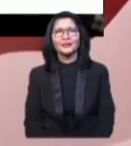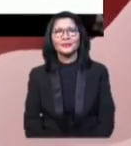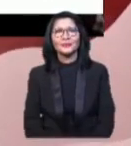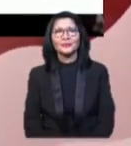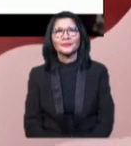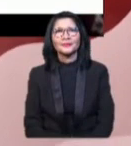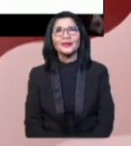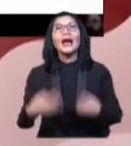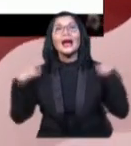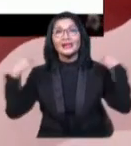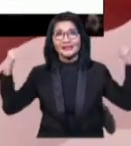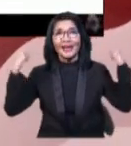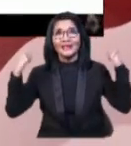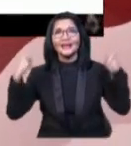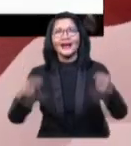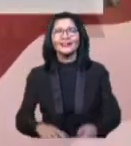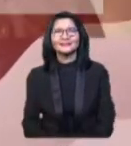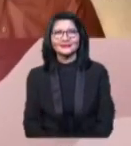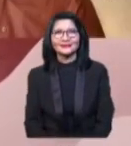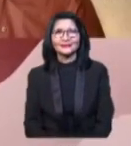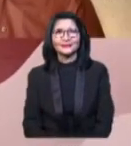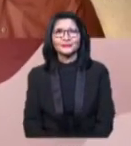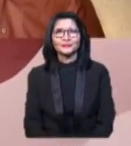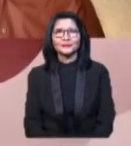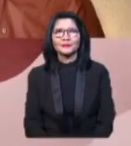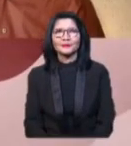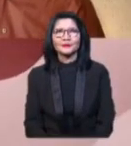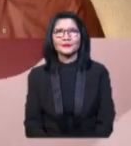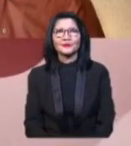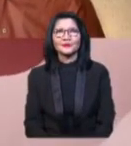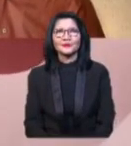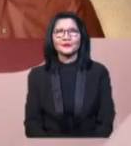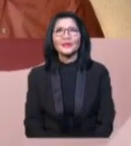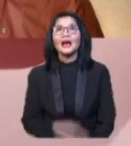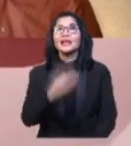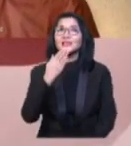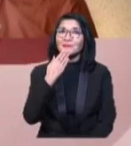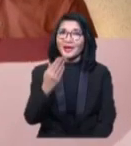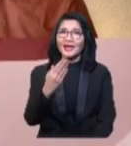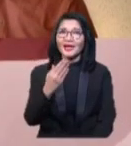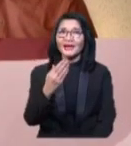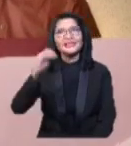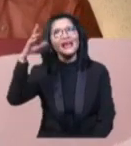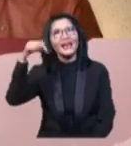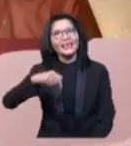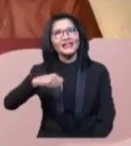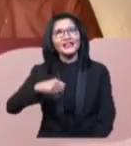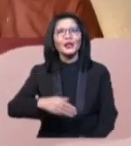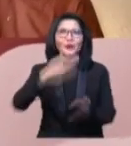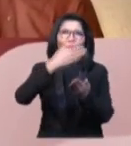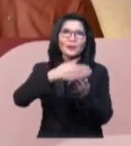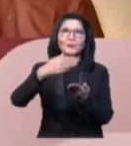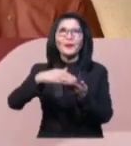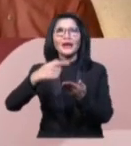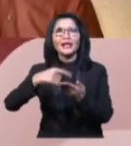baik ya, sehat selalu ya Mbak Christine ya. Baik, terima kasih sudah meluangkan waktu di siang ini untuk berbagi pengetahuan